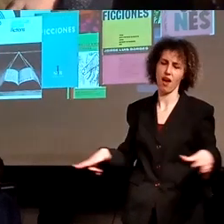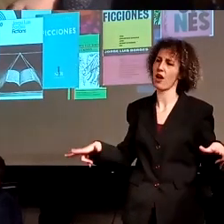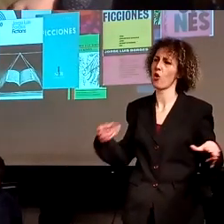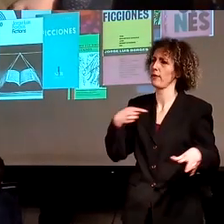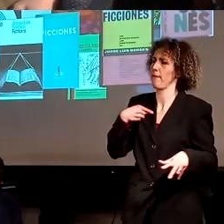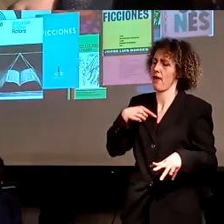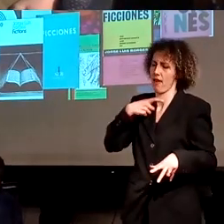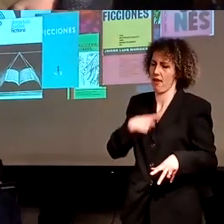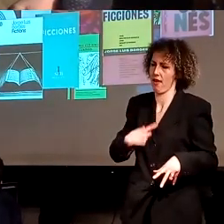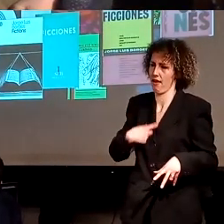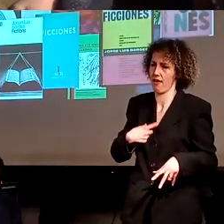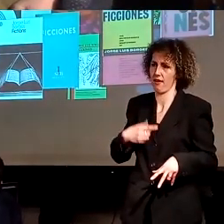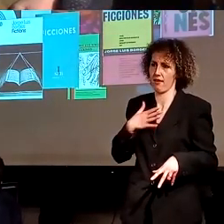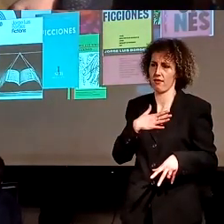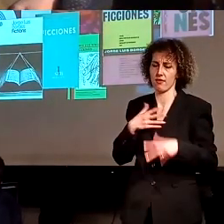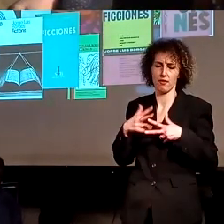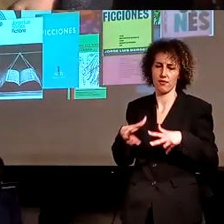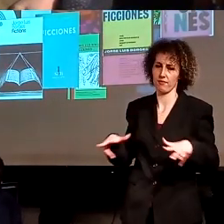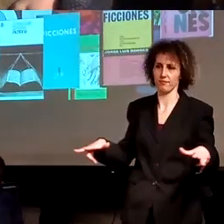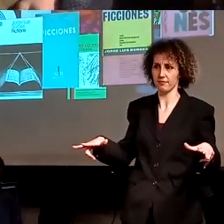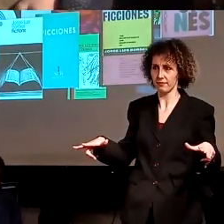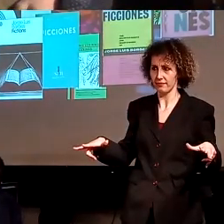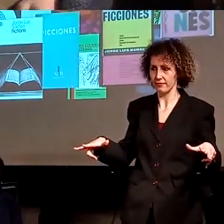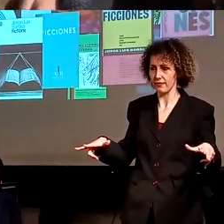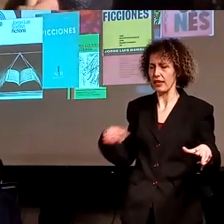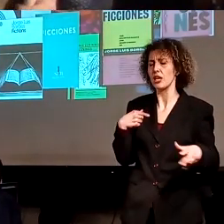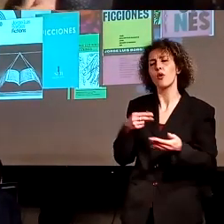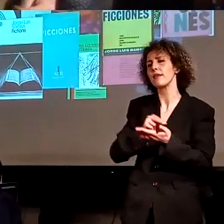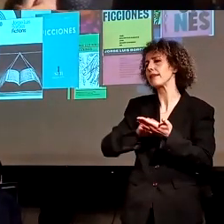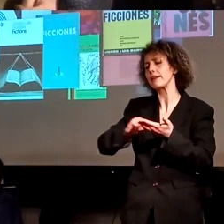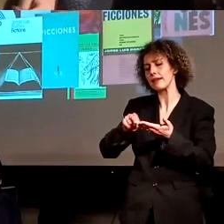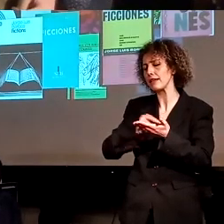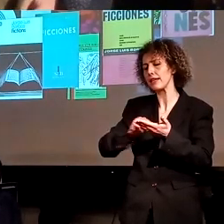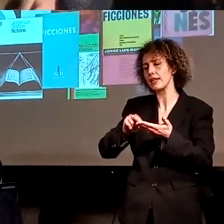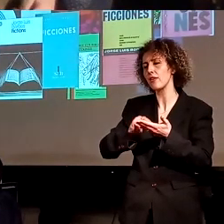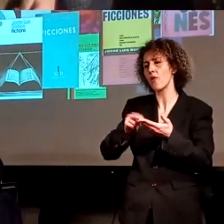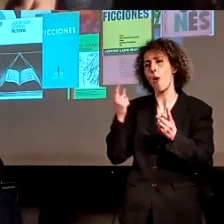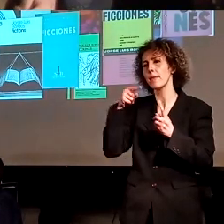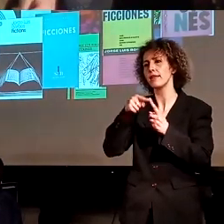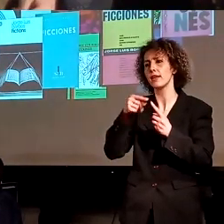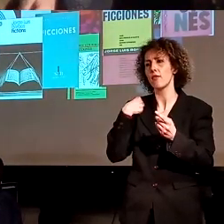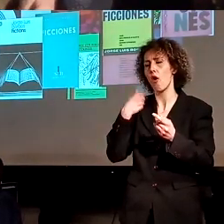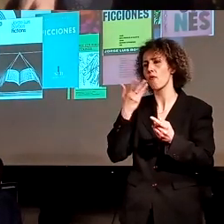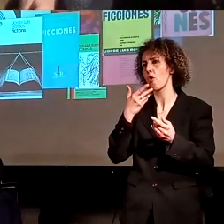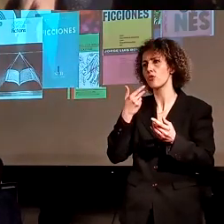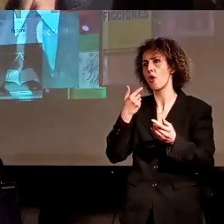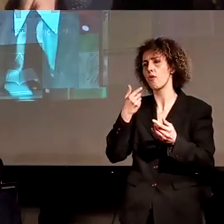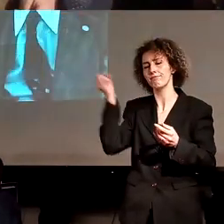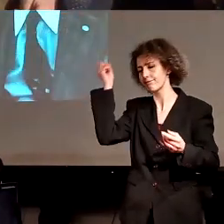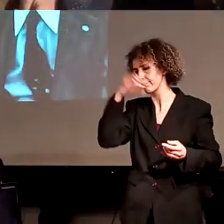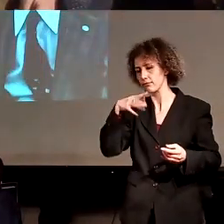stesso e e scrivo per dimenticarmi se questa cosa che mi colpì molto